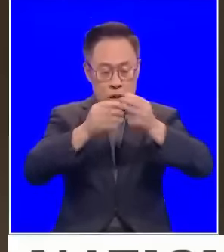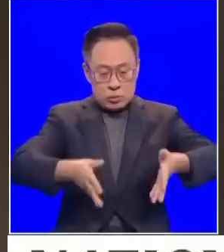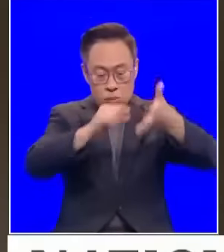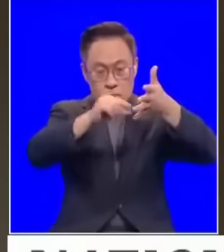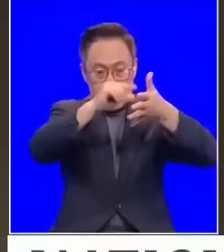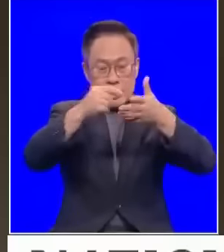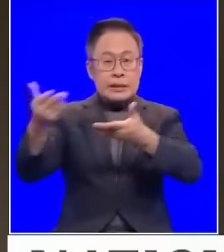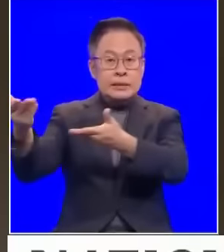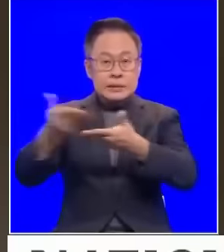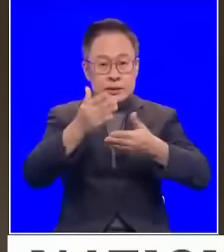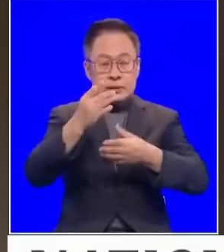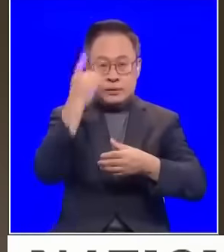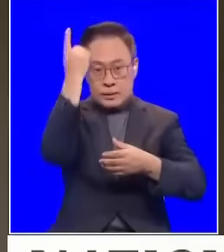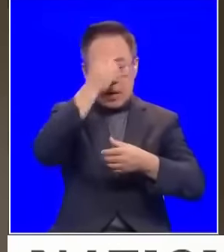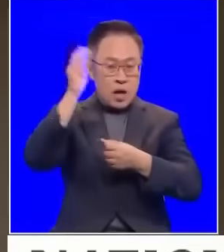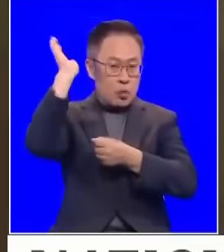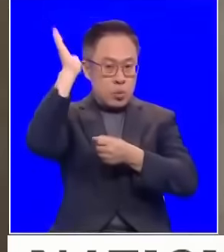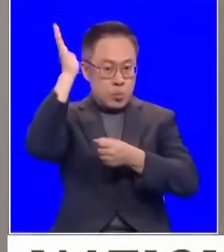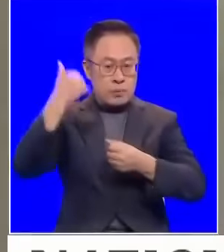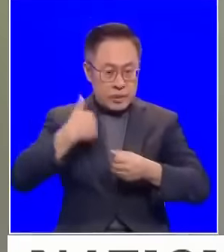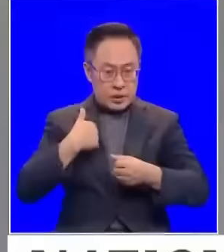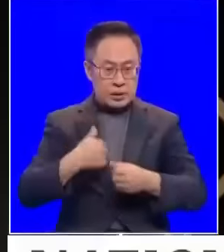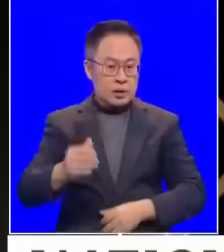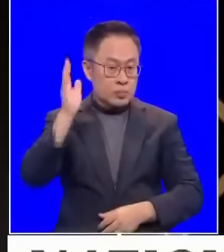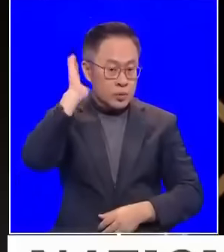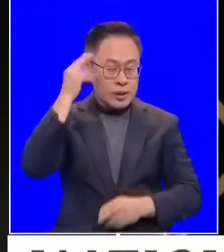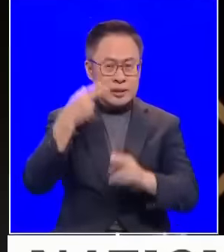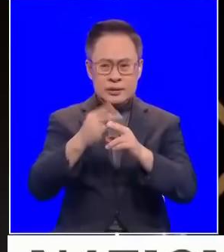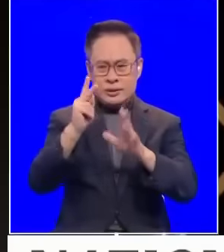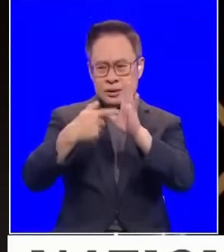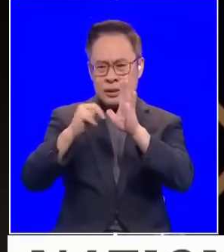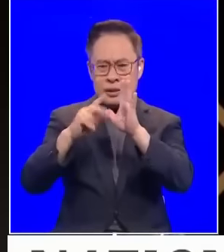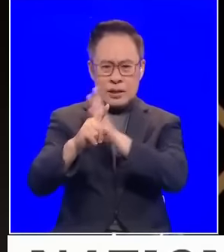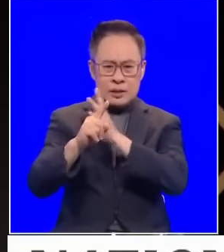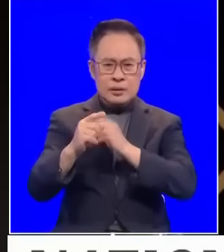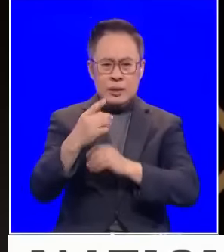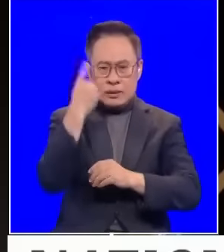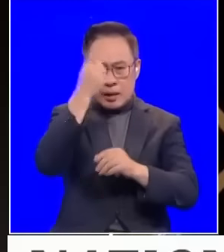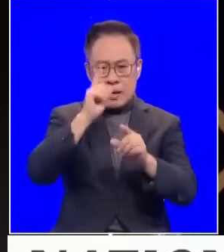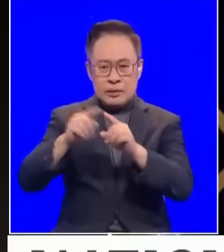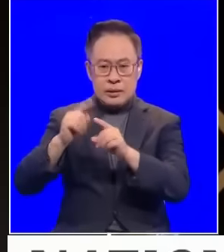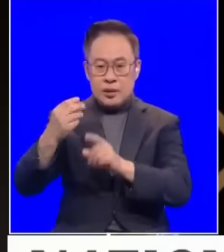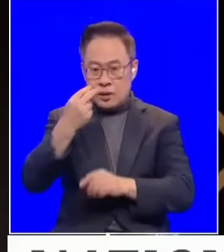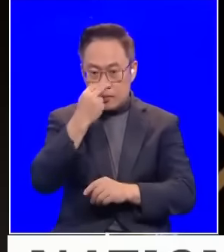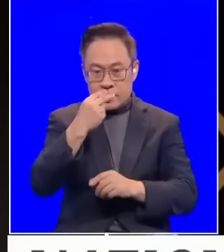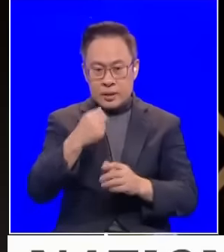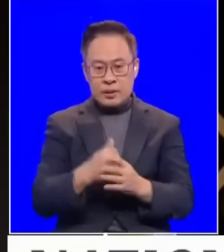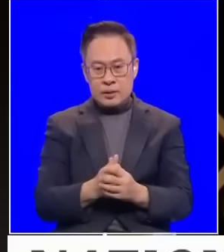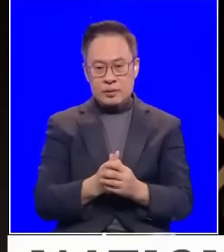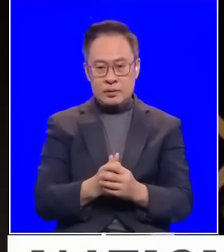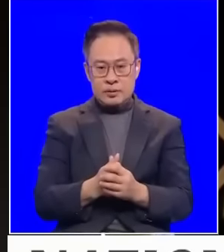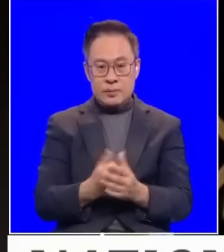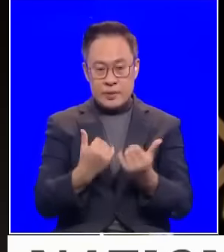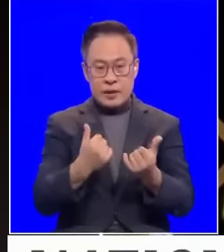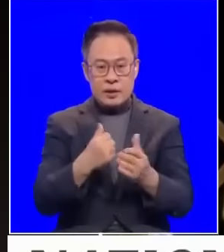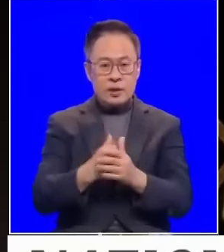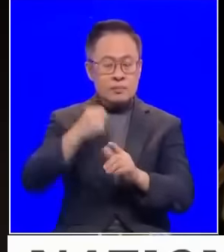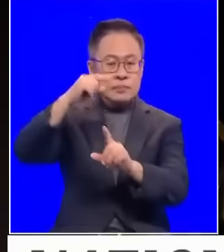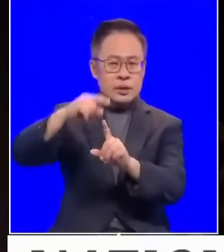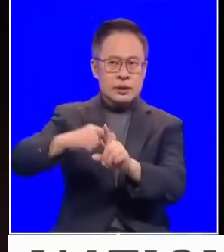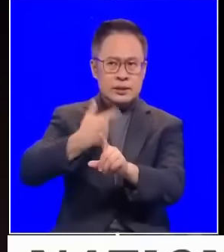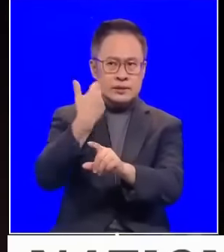ก็คือคุณกันกันตะถาวรแล้วก็ยังมีดาราชื่อดังอีกหลายคนนะคะคือมีงานเปิดตัวไปเนี่ย26มกราคมที่ผ่